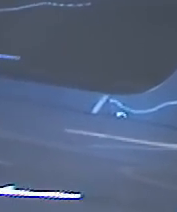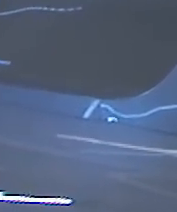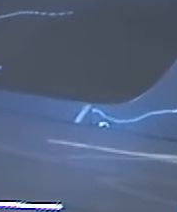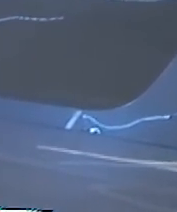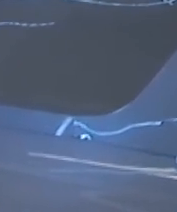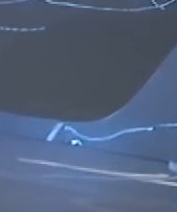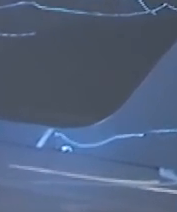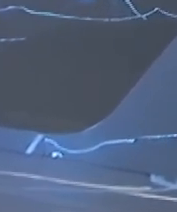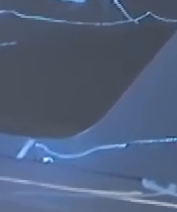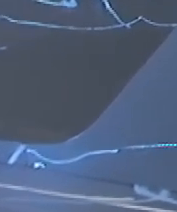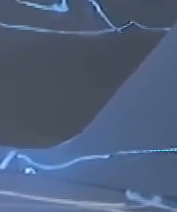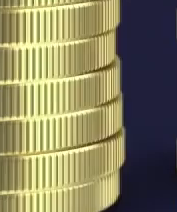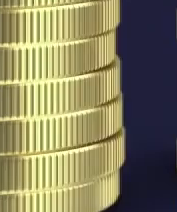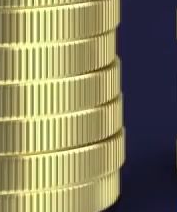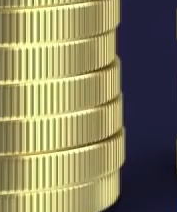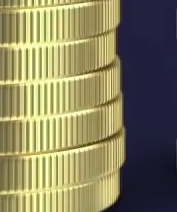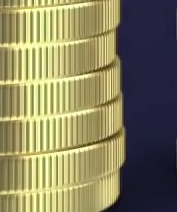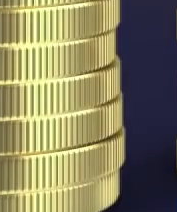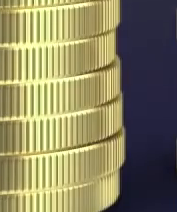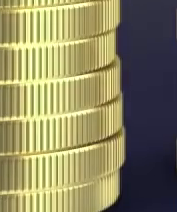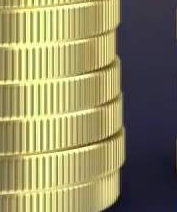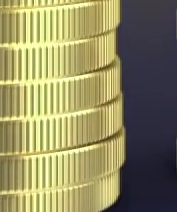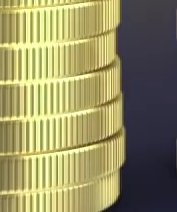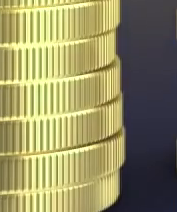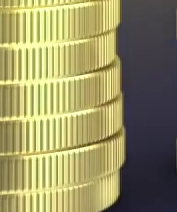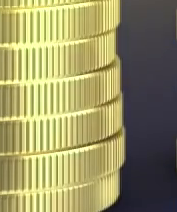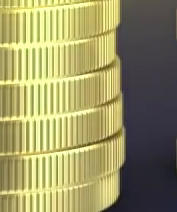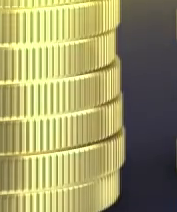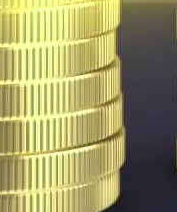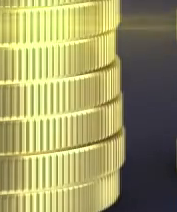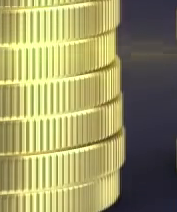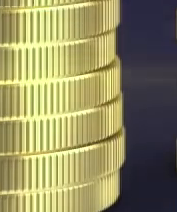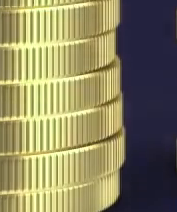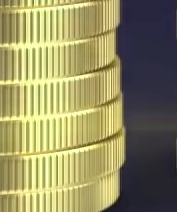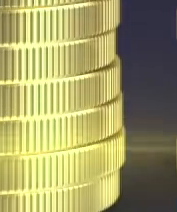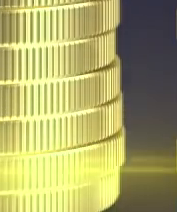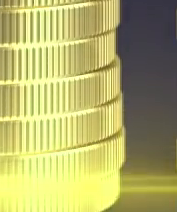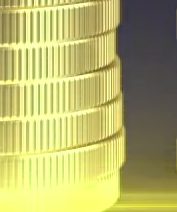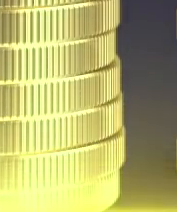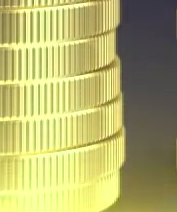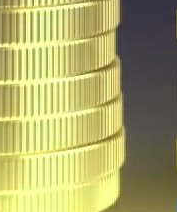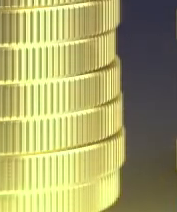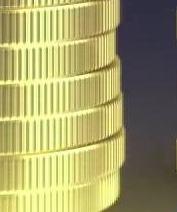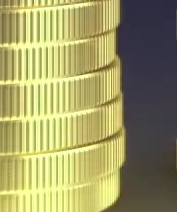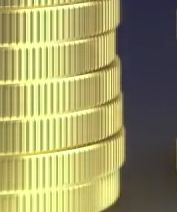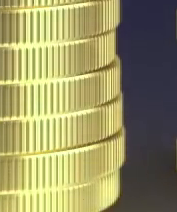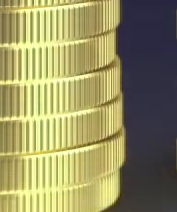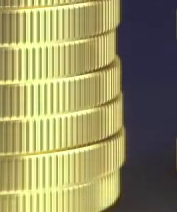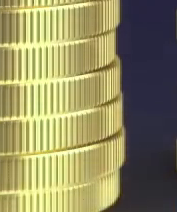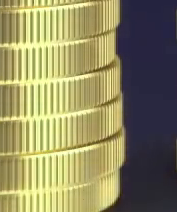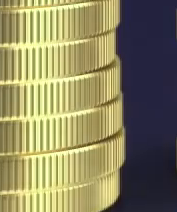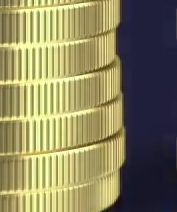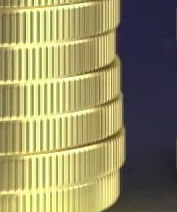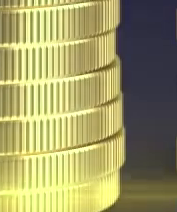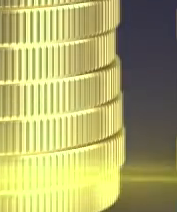облысында 0,9, Қызылорда облысында 0,8, Алматы және Қостанай өңірлерінде 0,7, Батыс Қазақстан, Жамбыл